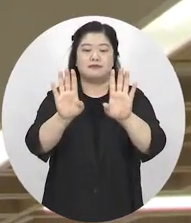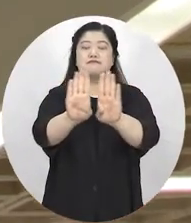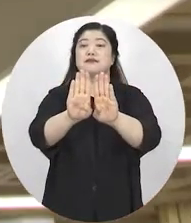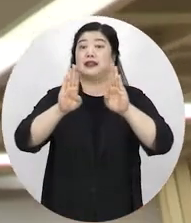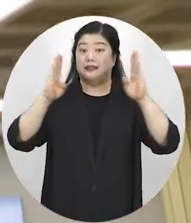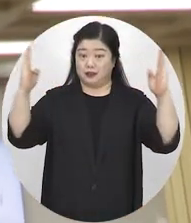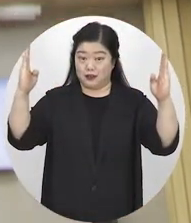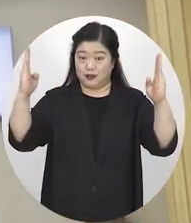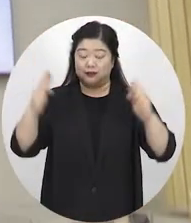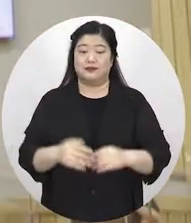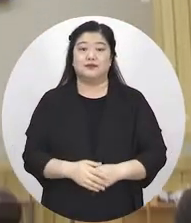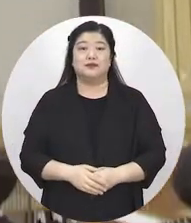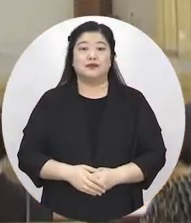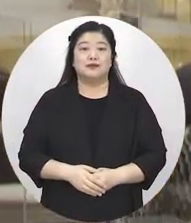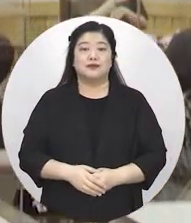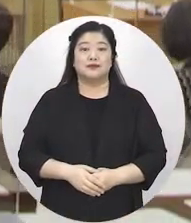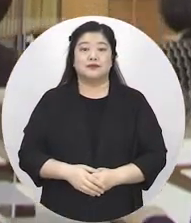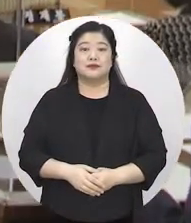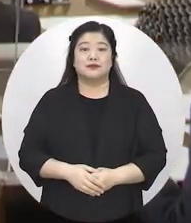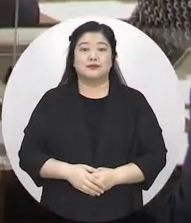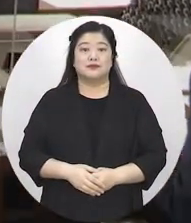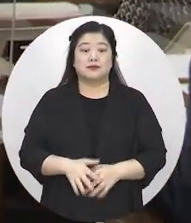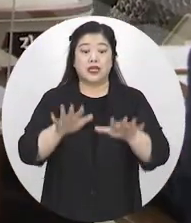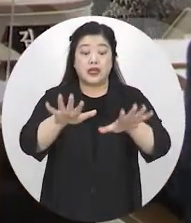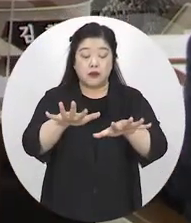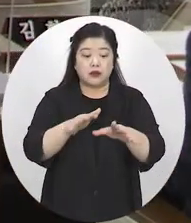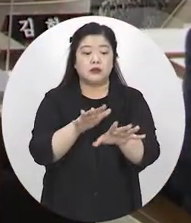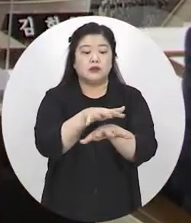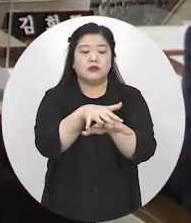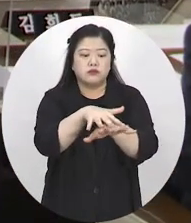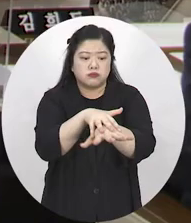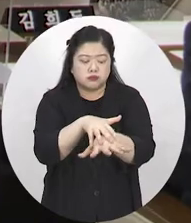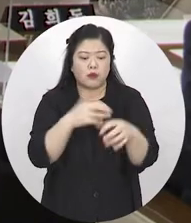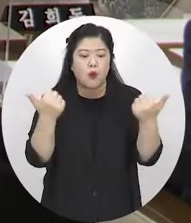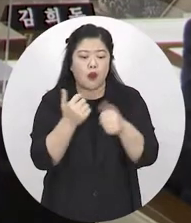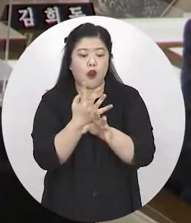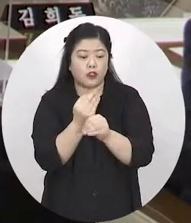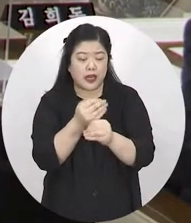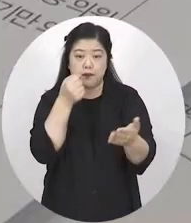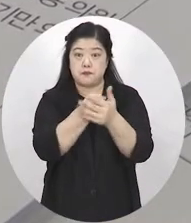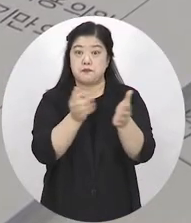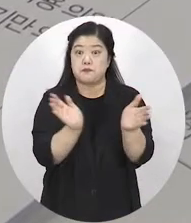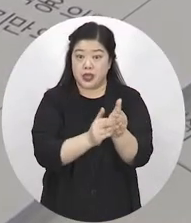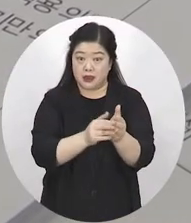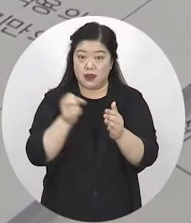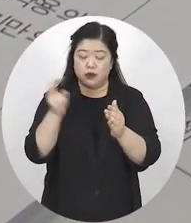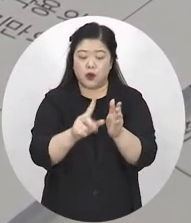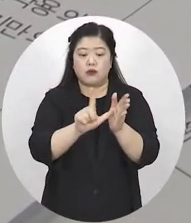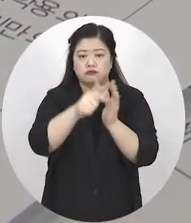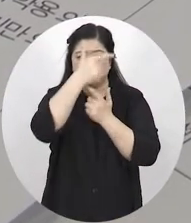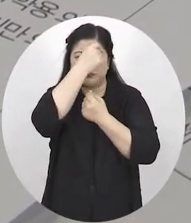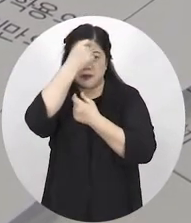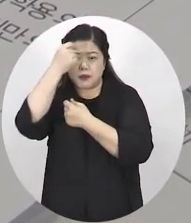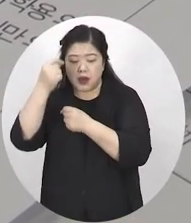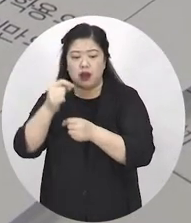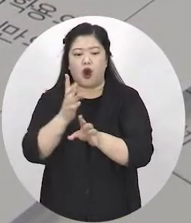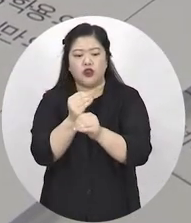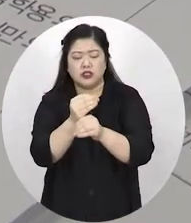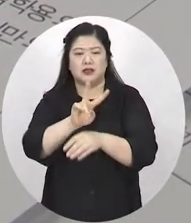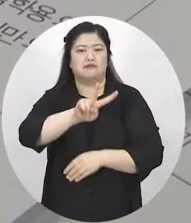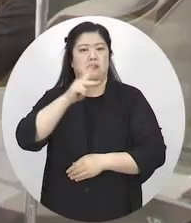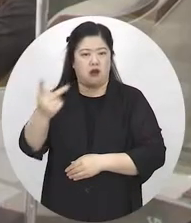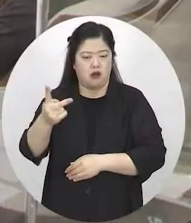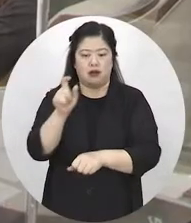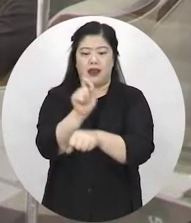제 1차 본회의 로 이날 게 외 하는 제 289회 임시회에서 는 금번 임시 일정을 확정했으며 제 1차 정례회